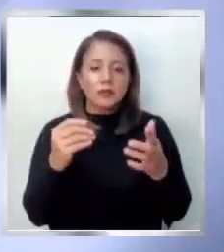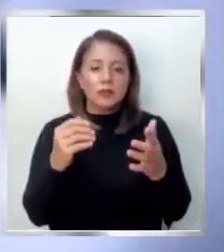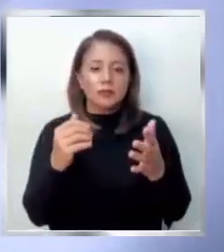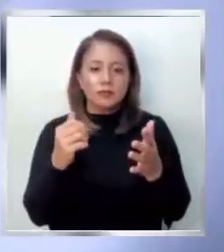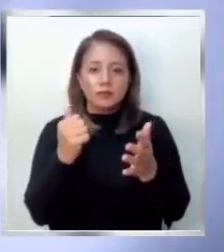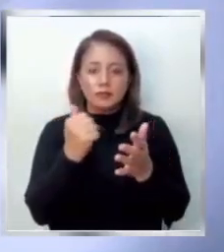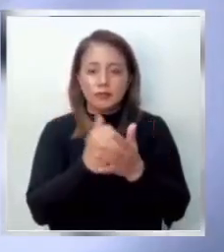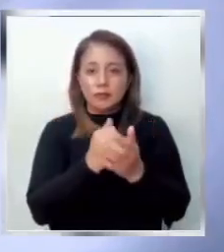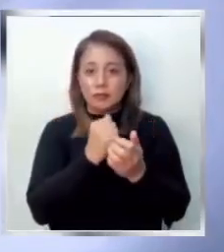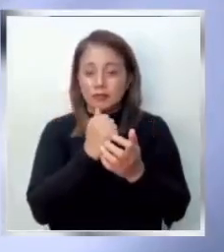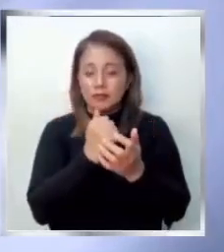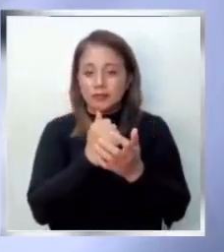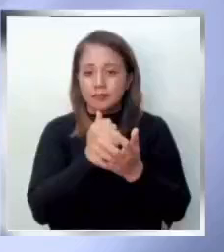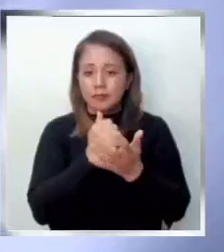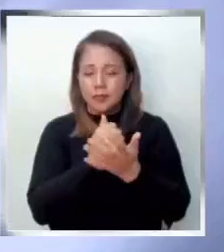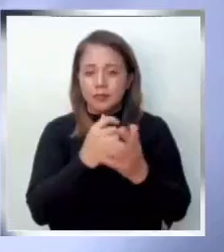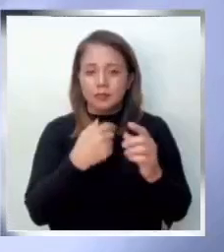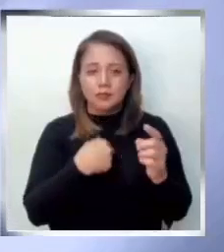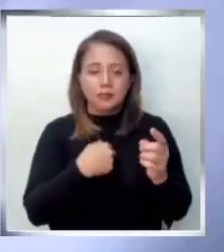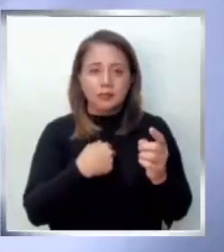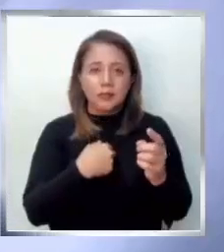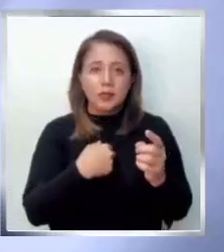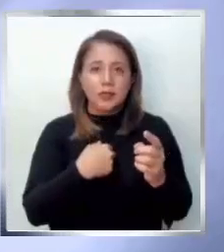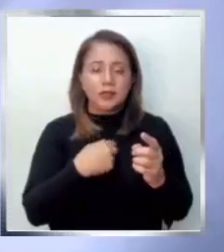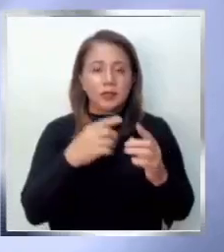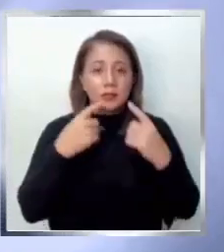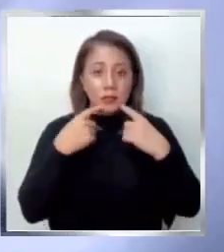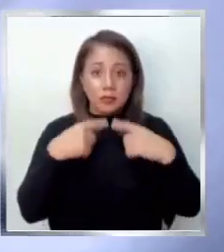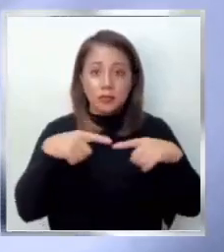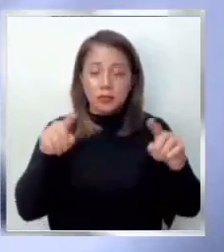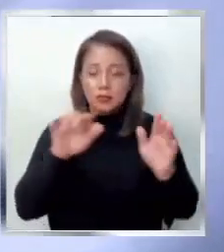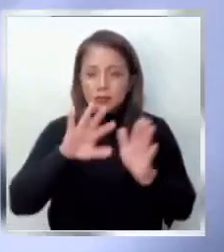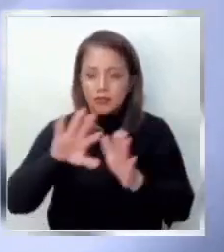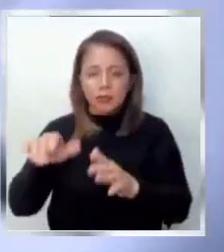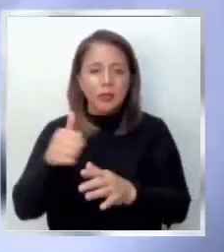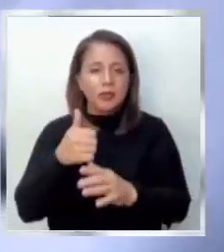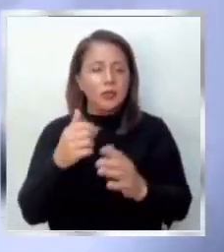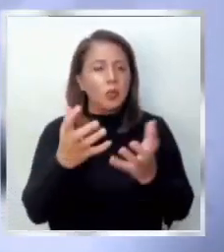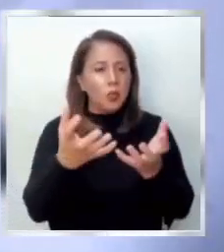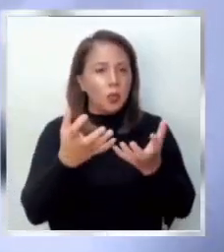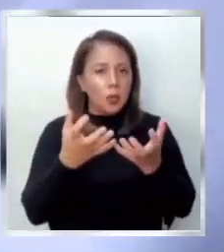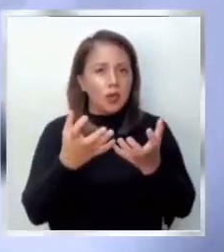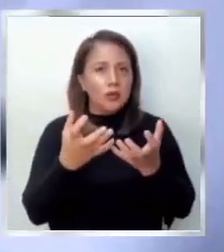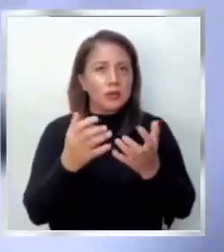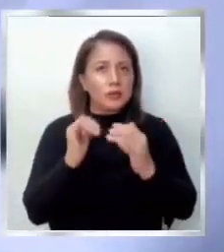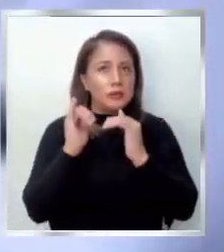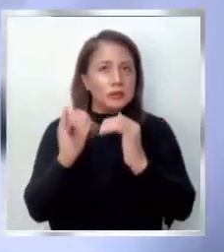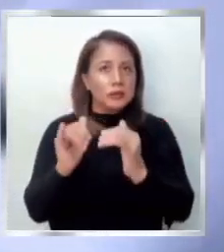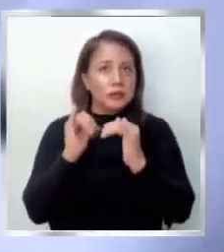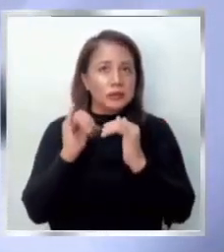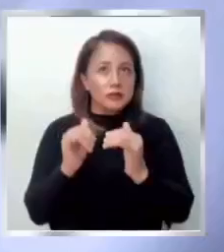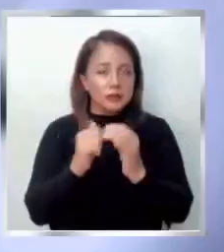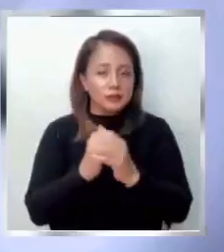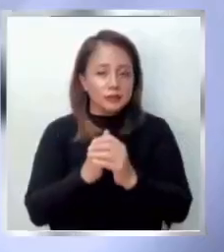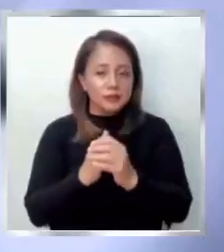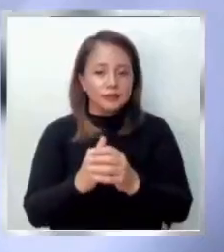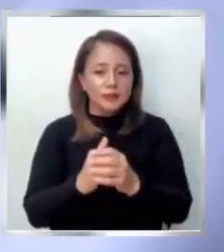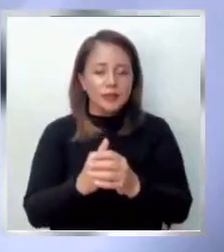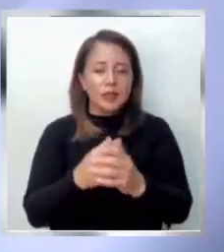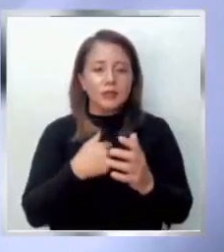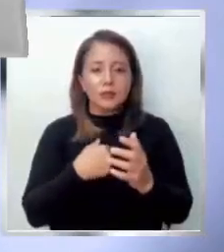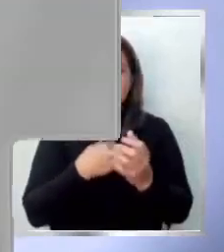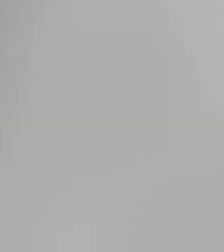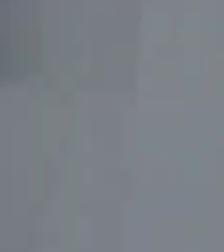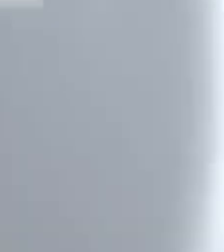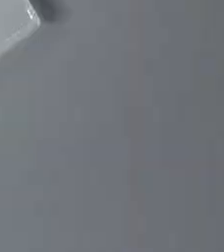sa nakamit na tagumpay, may isa pa raw siyang inaasam para sa kanya, mga kagaya niyang healthcare worker. Yan po ang tinutukan ni Mark